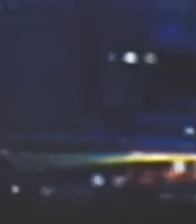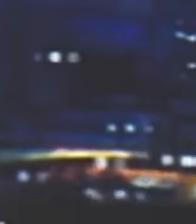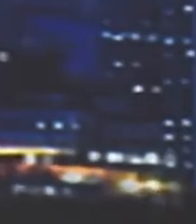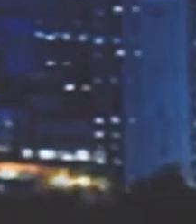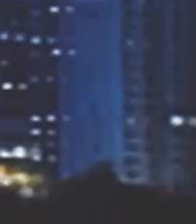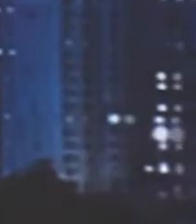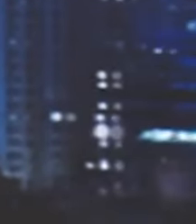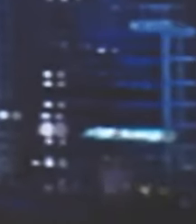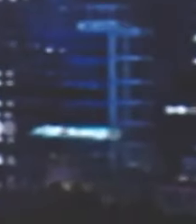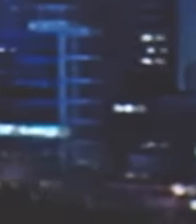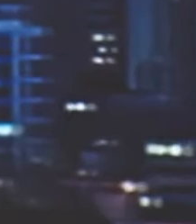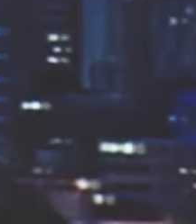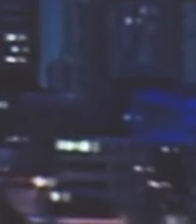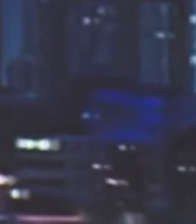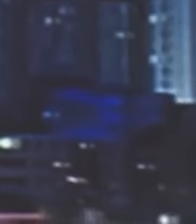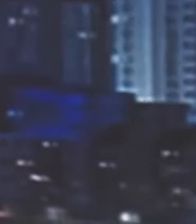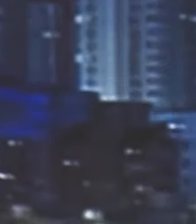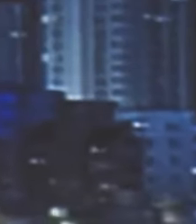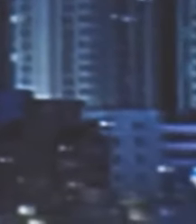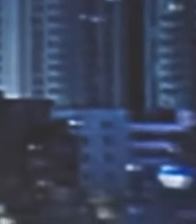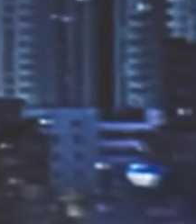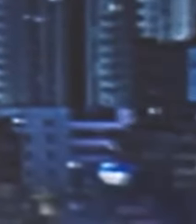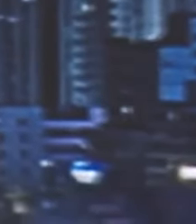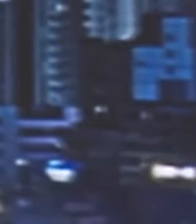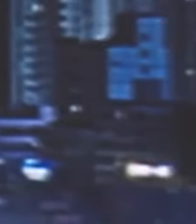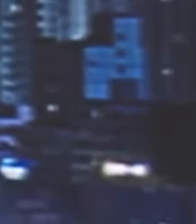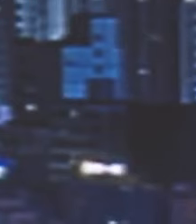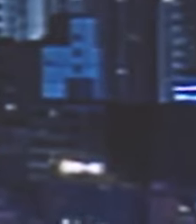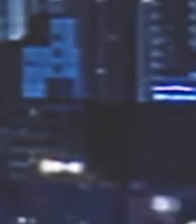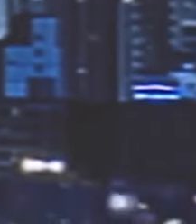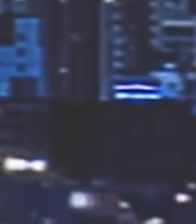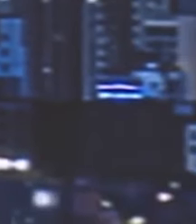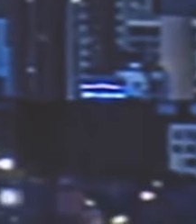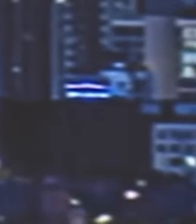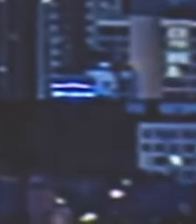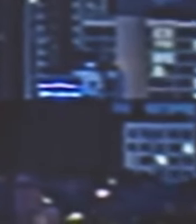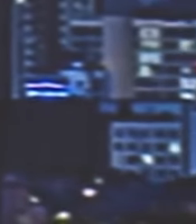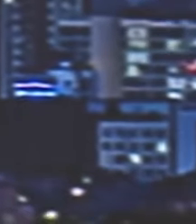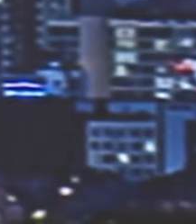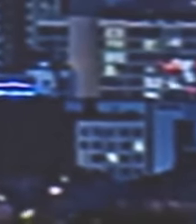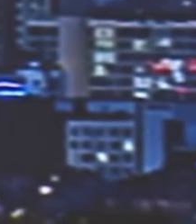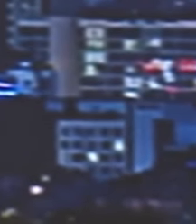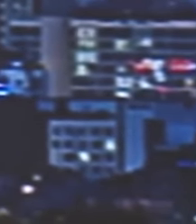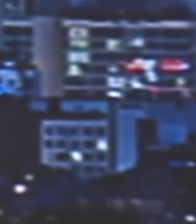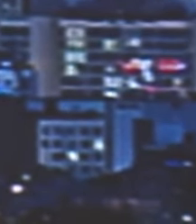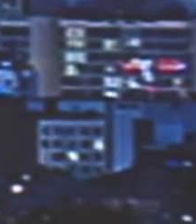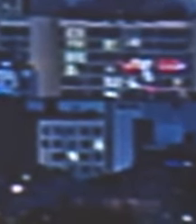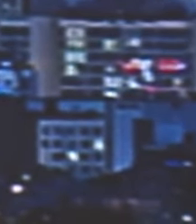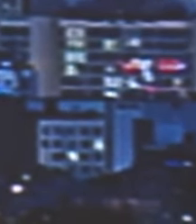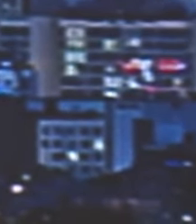JTBC 뉴스를 시청해 주신 여러분 고맙습니다. 저희는 저녁 6시 50분 뉴스룸에서 뵙겠습니다.